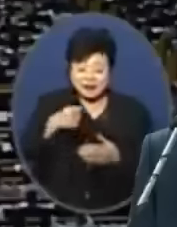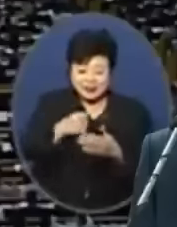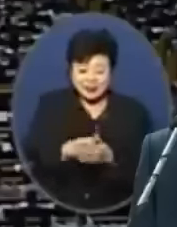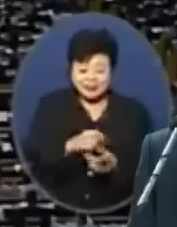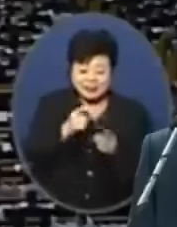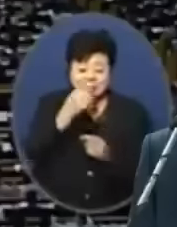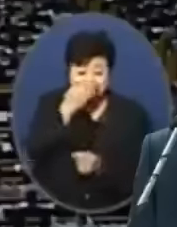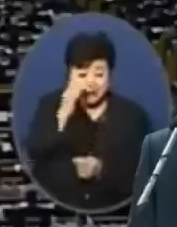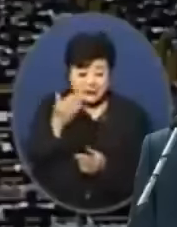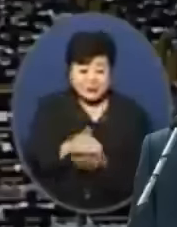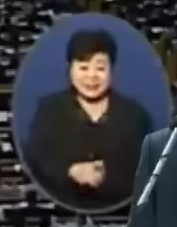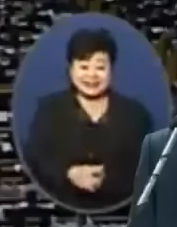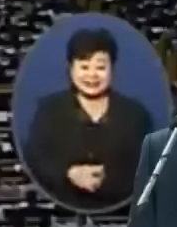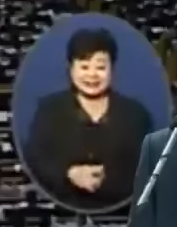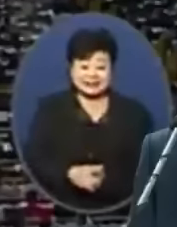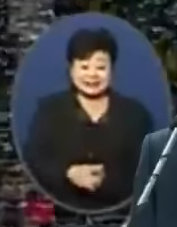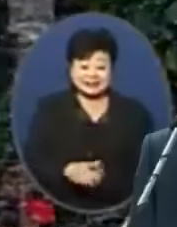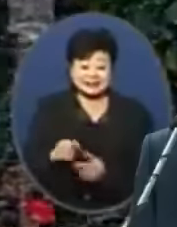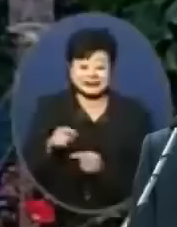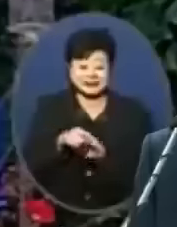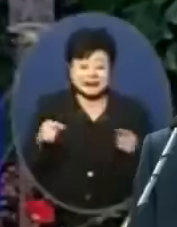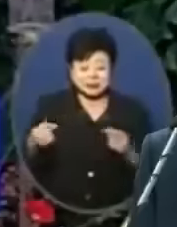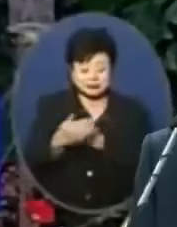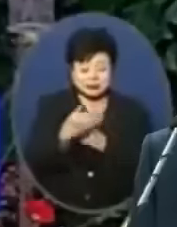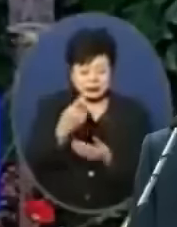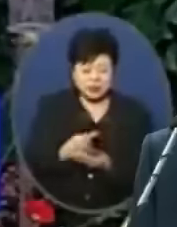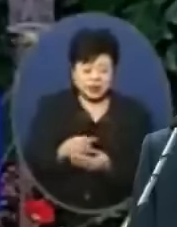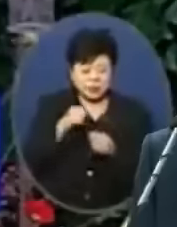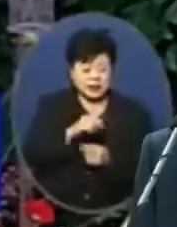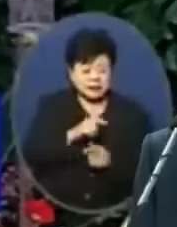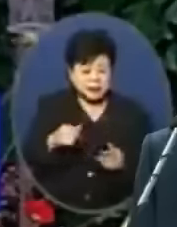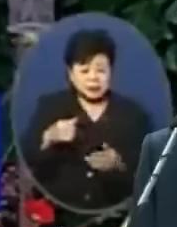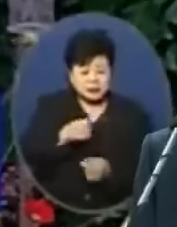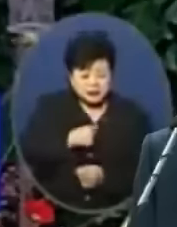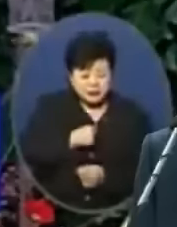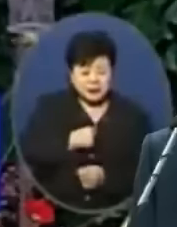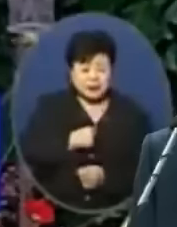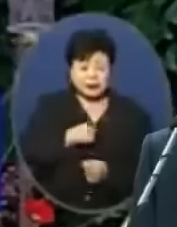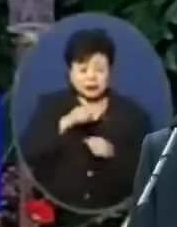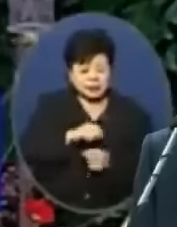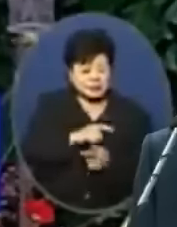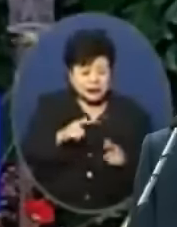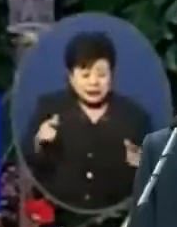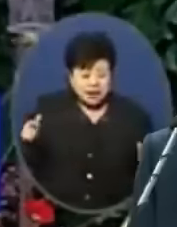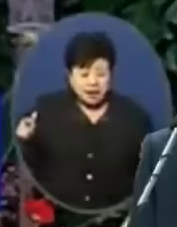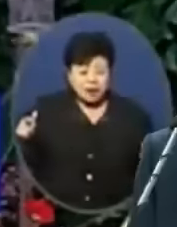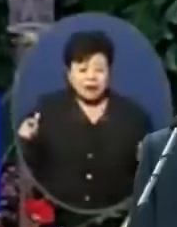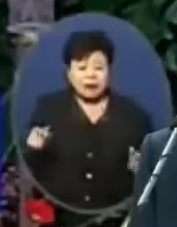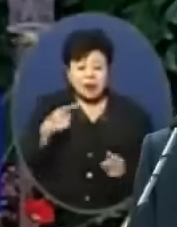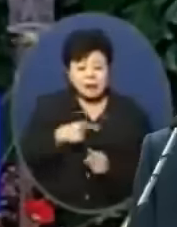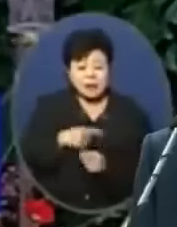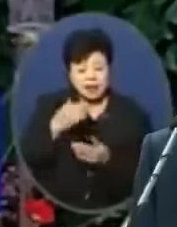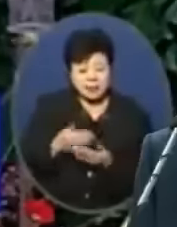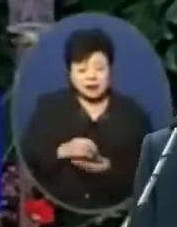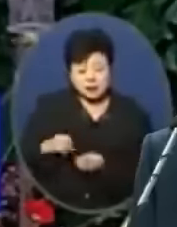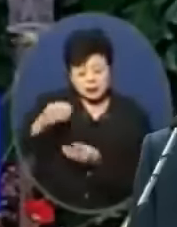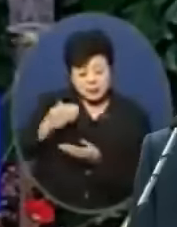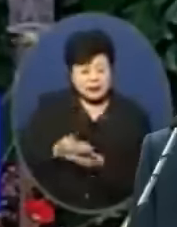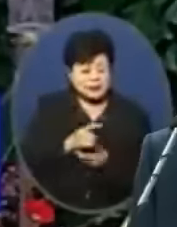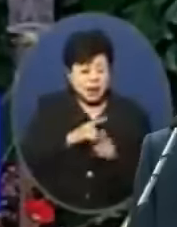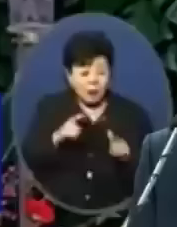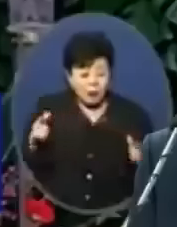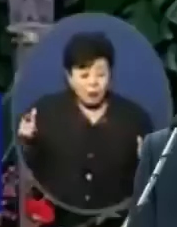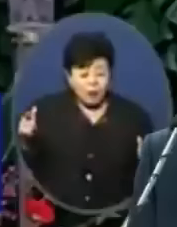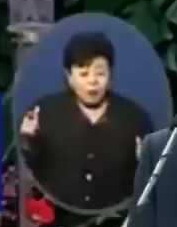이기고 살 수 있는 것입니다. 사방으로 우겨쌈을 당하여도 쌓이지 아니하며 답답한 일을 당하여도 낙심하지 아니하고 박해를 받아도 버림받지